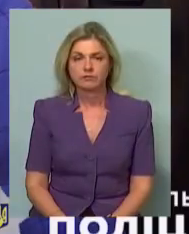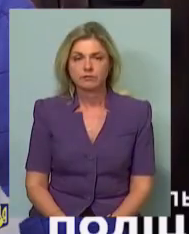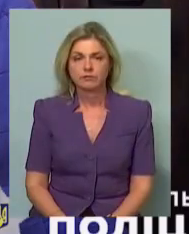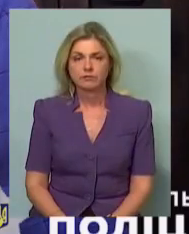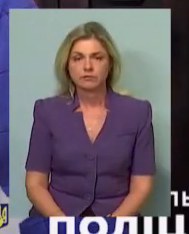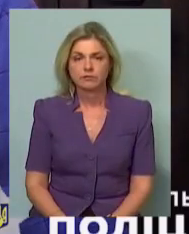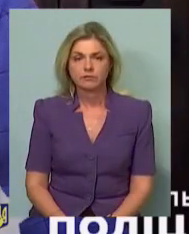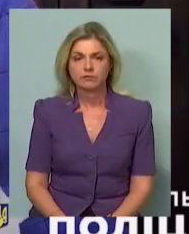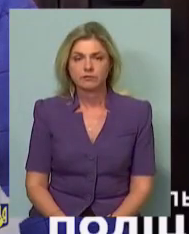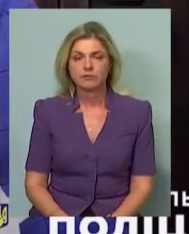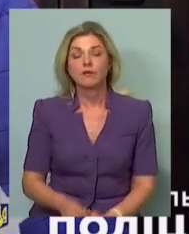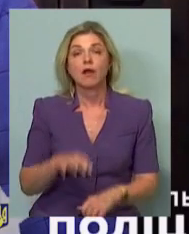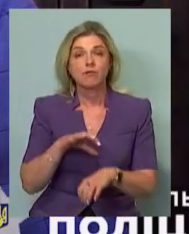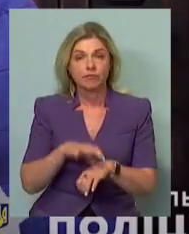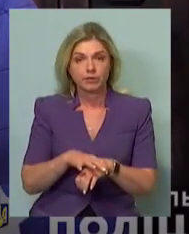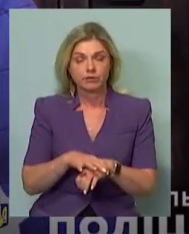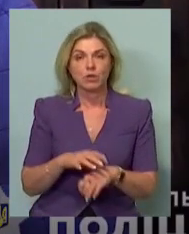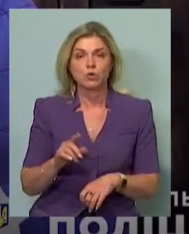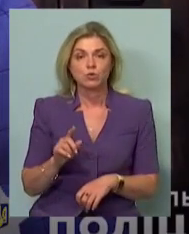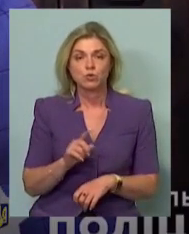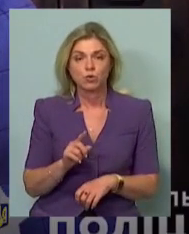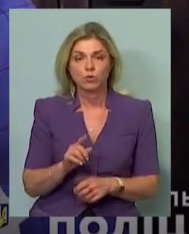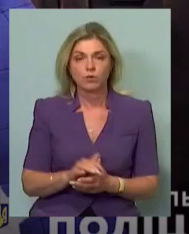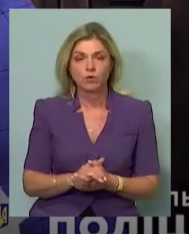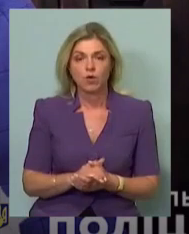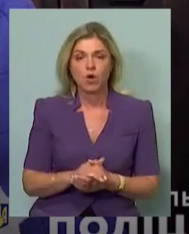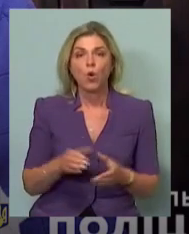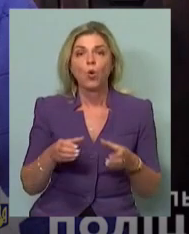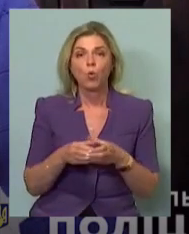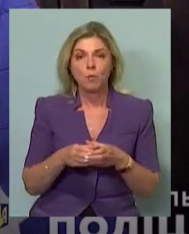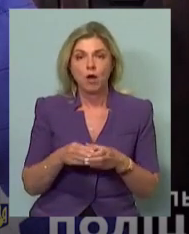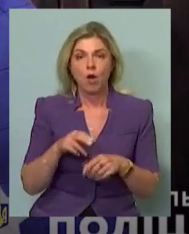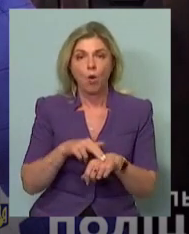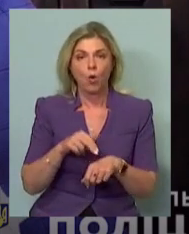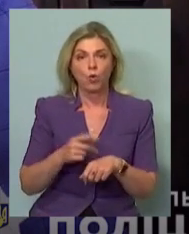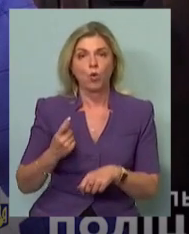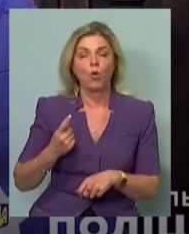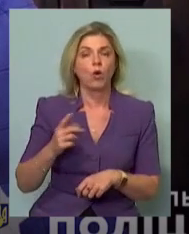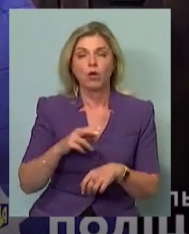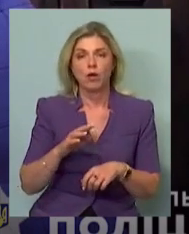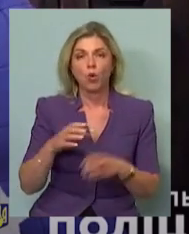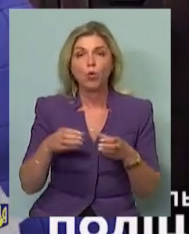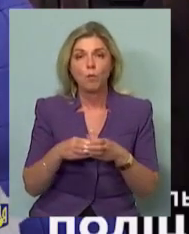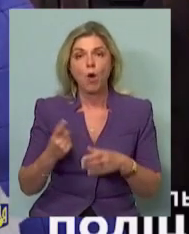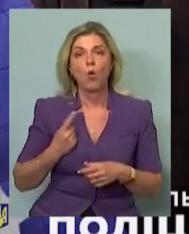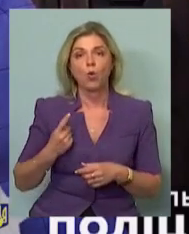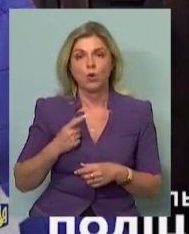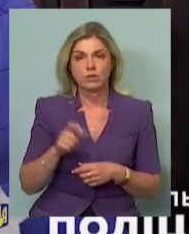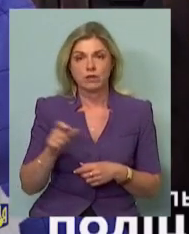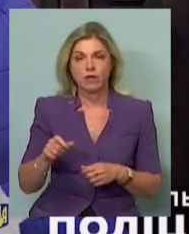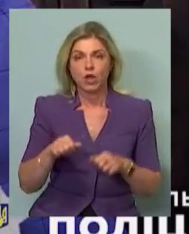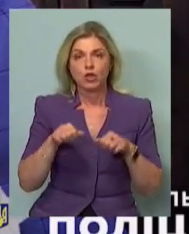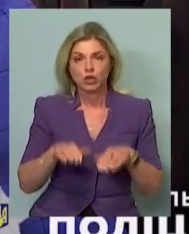Як виявилось, що деяка група охоронців прийняли рішення